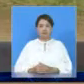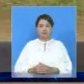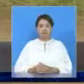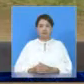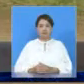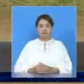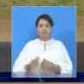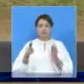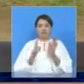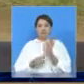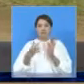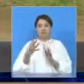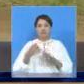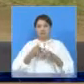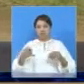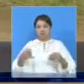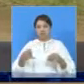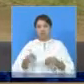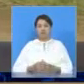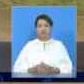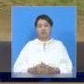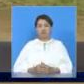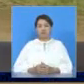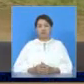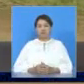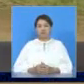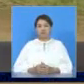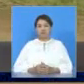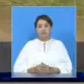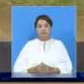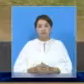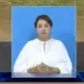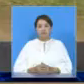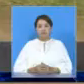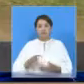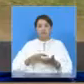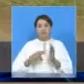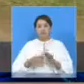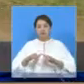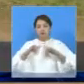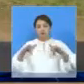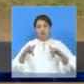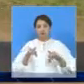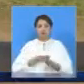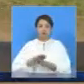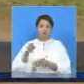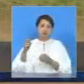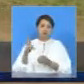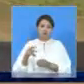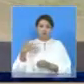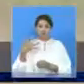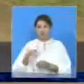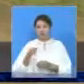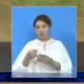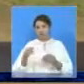на 74 гектара орошения. Перспектива развития надо довести до 250